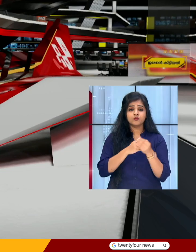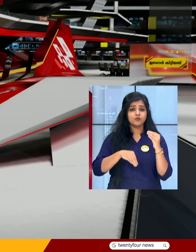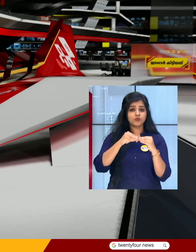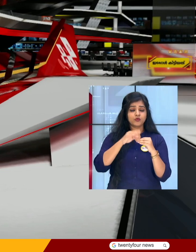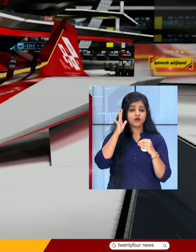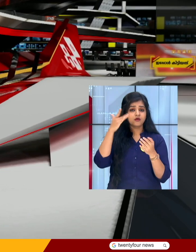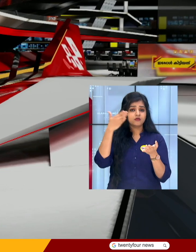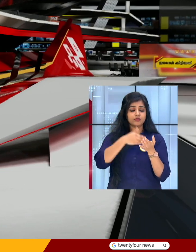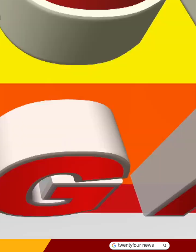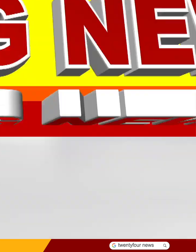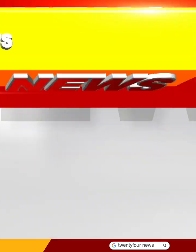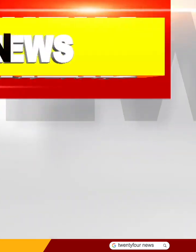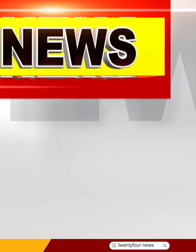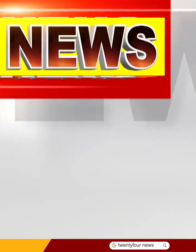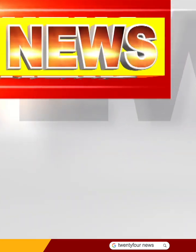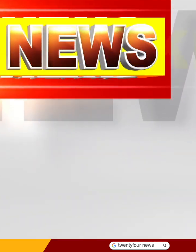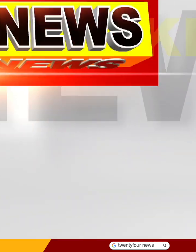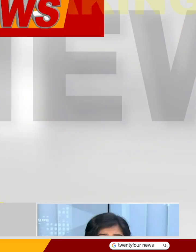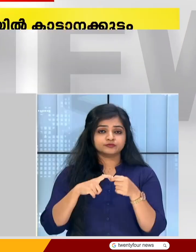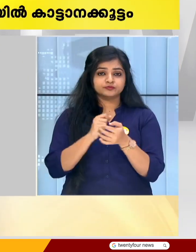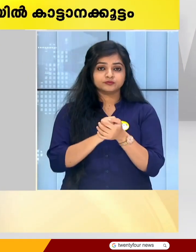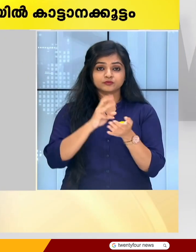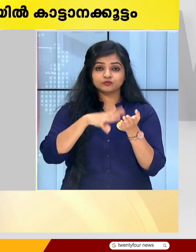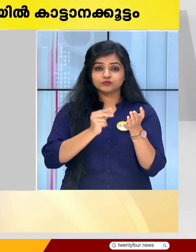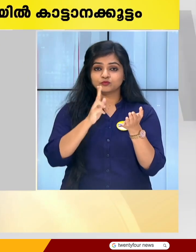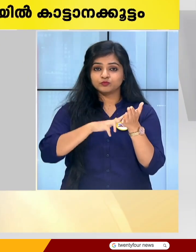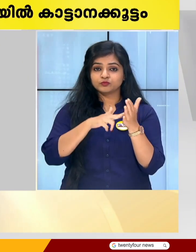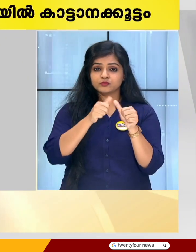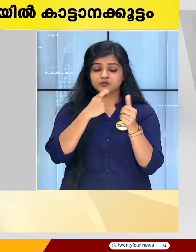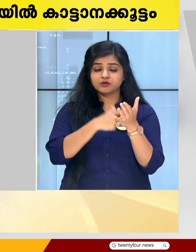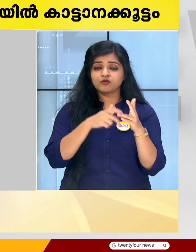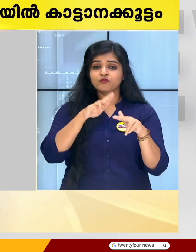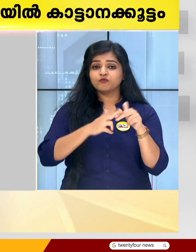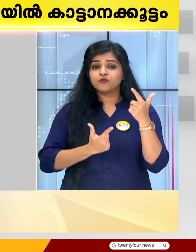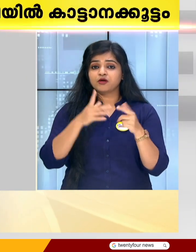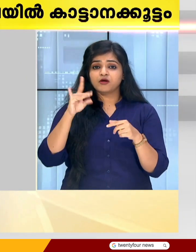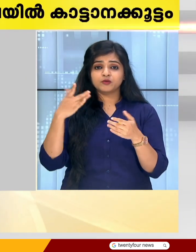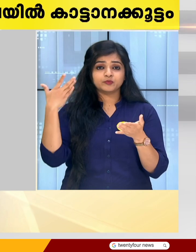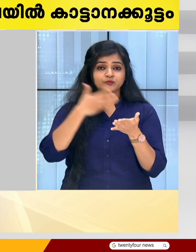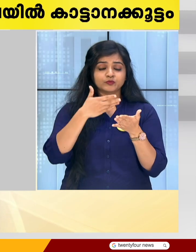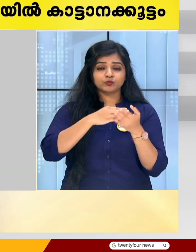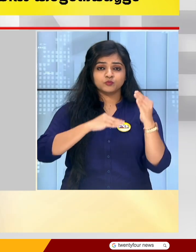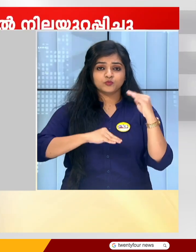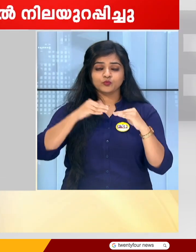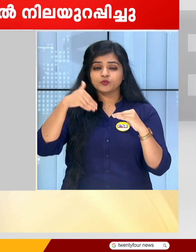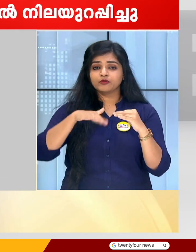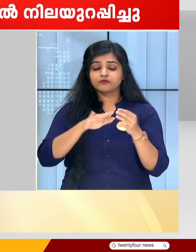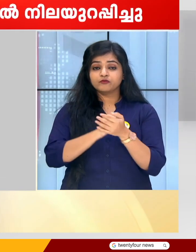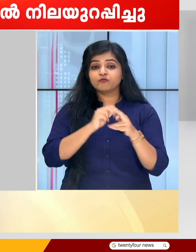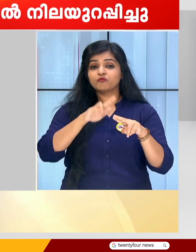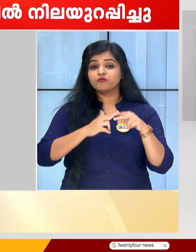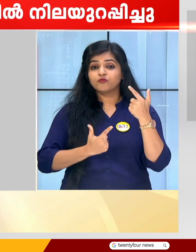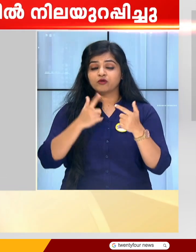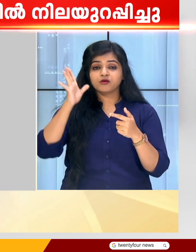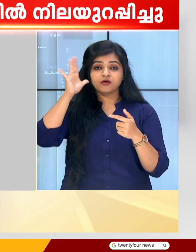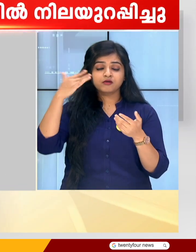രാഹുൽ? ഉന്മേഷ്, മൂന്നാറിൽ ഈ വന്യജീവികളുടെ ആക്രമണം അതിരൂക്ഷമായി വരികയാണ്. ഏറ്റവും പ്രധാനപ്പെട്ടത് ഈ കാട്ടാനകൾ തന്നെയാണ്. ഇപ്പോൾ